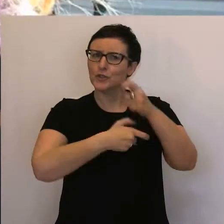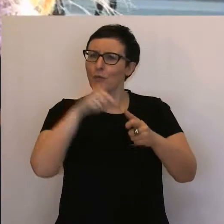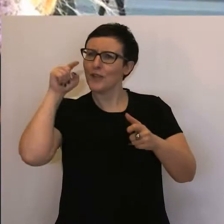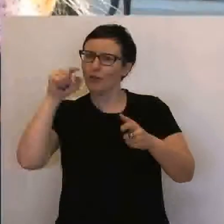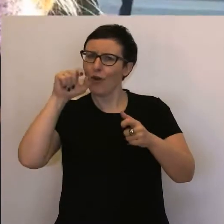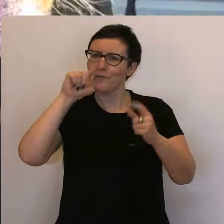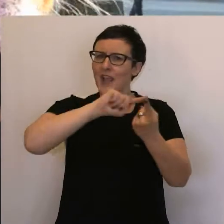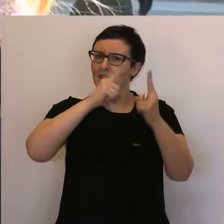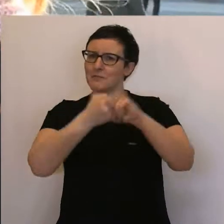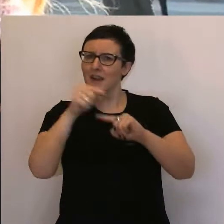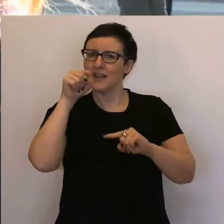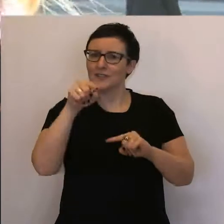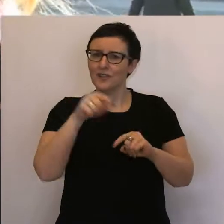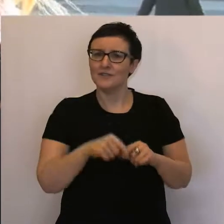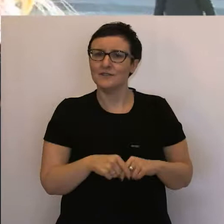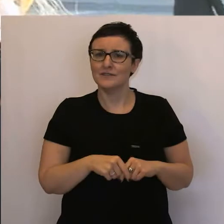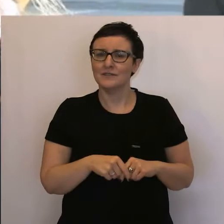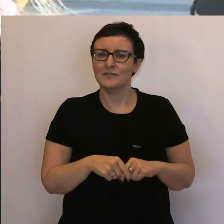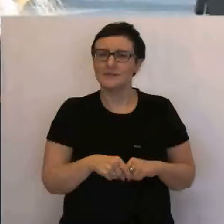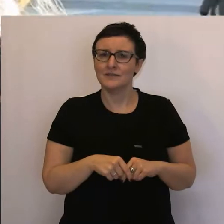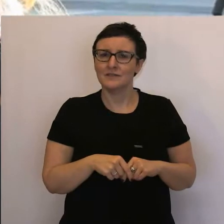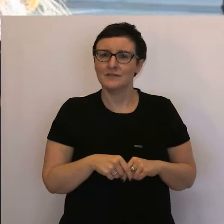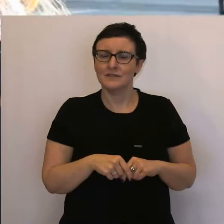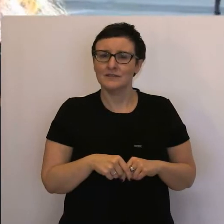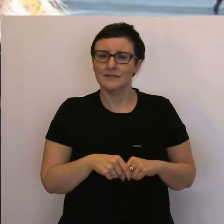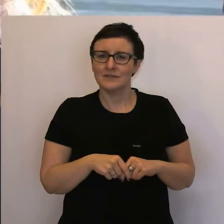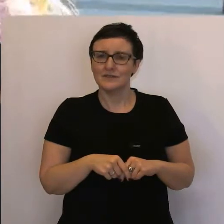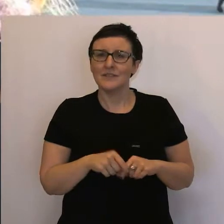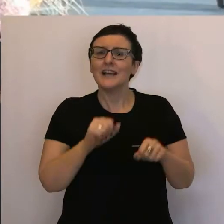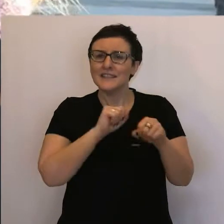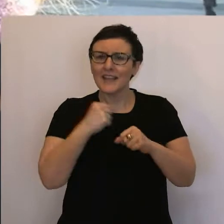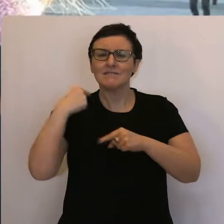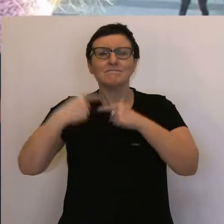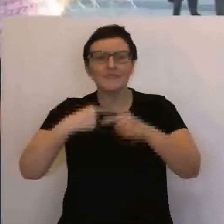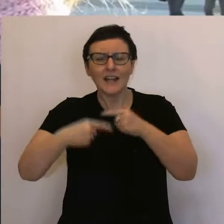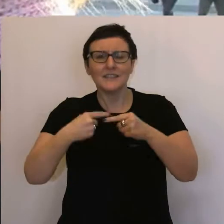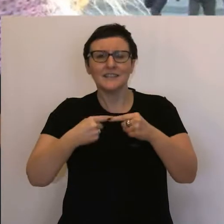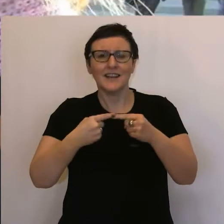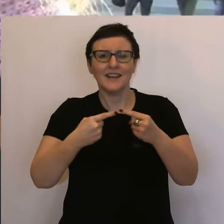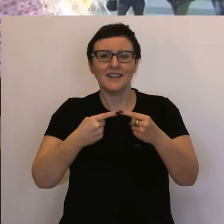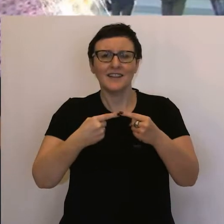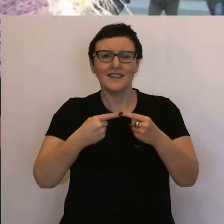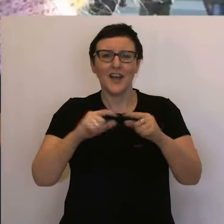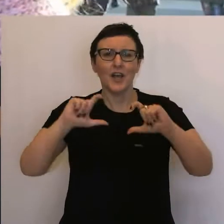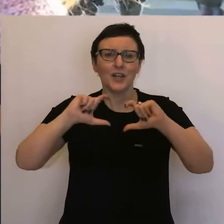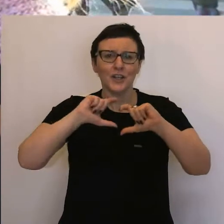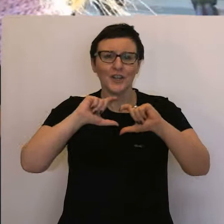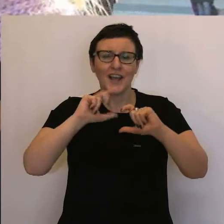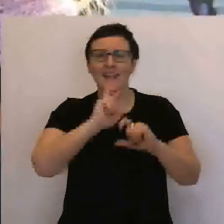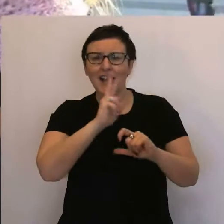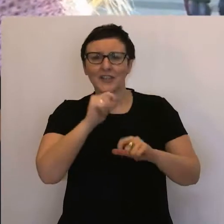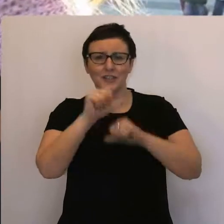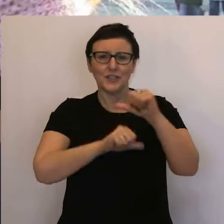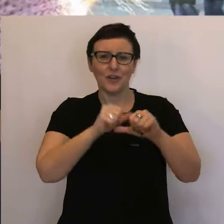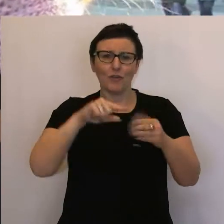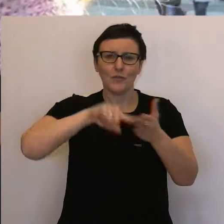się nawet nie do końca dopełnia tych postanowień, no ale jest taka tradycja, że są